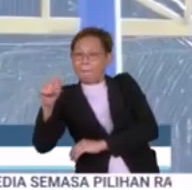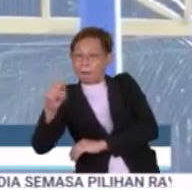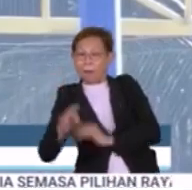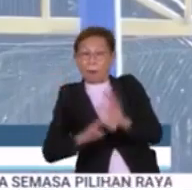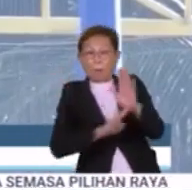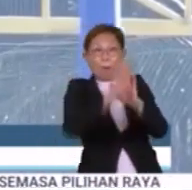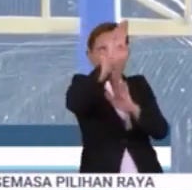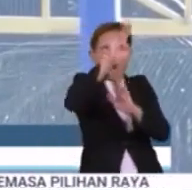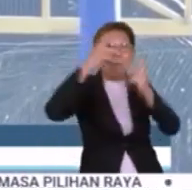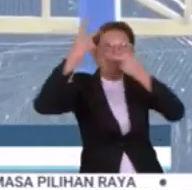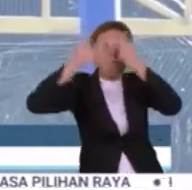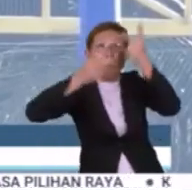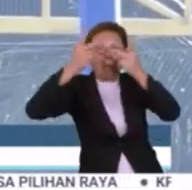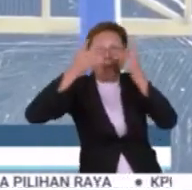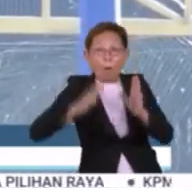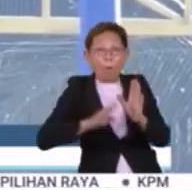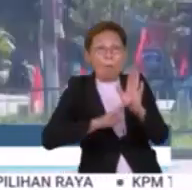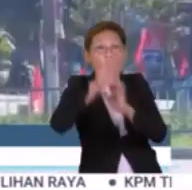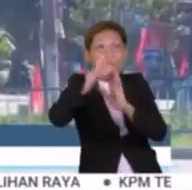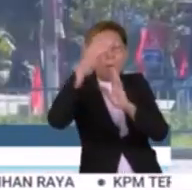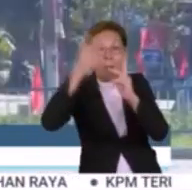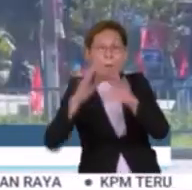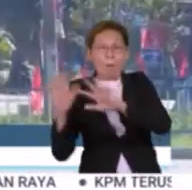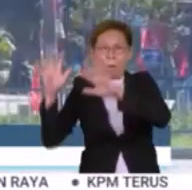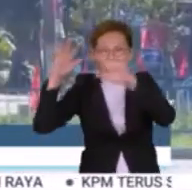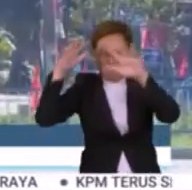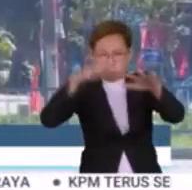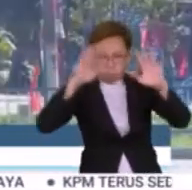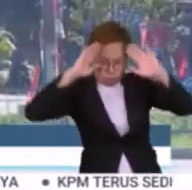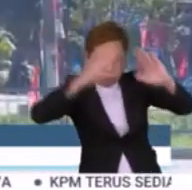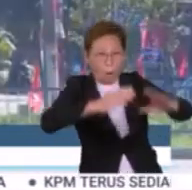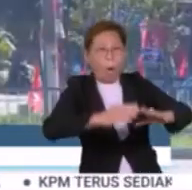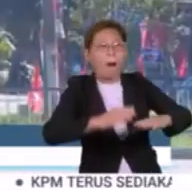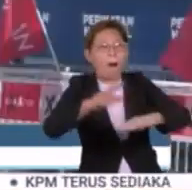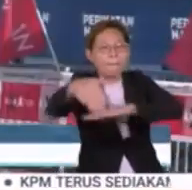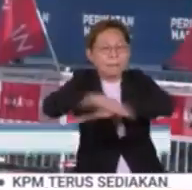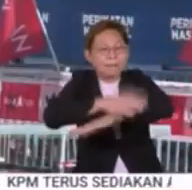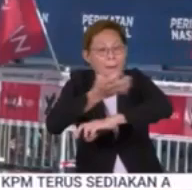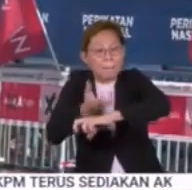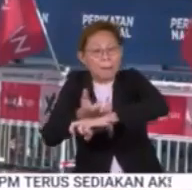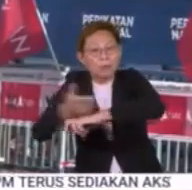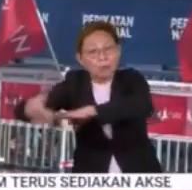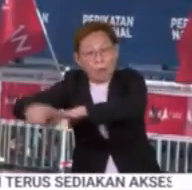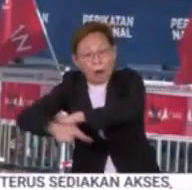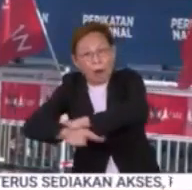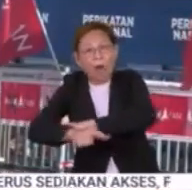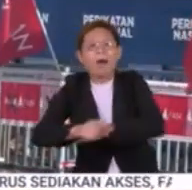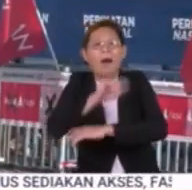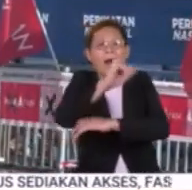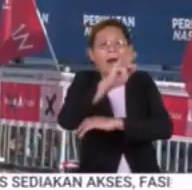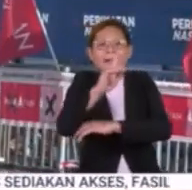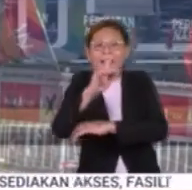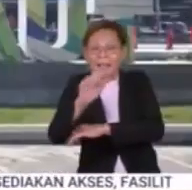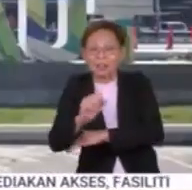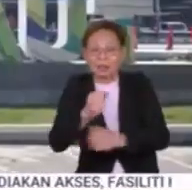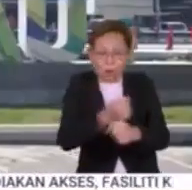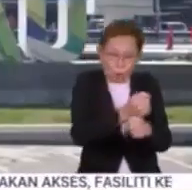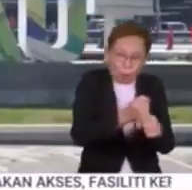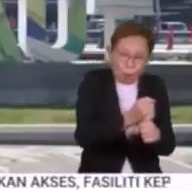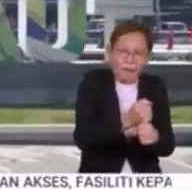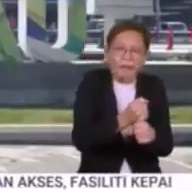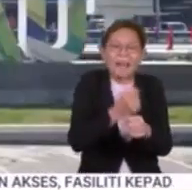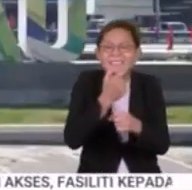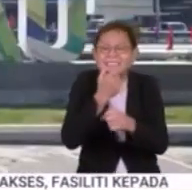melonjak potensi pelancong itu akan diberi tumpuan di Pantai Batu laut begitu juga mengetengahkan produk IKS seperti kopi